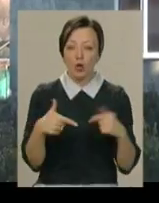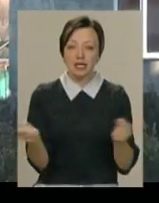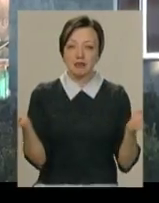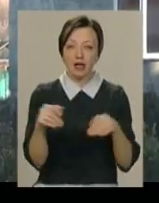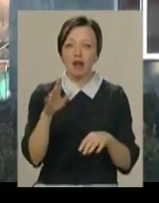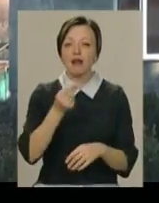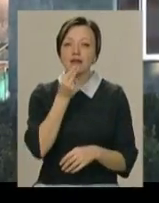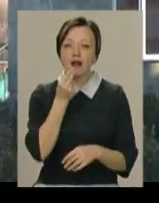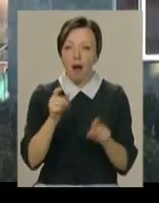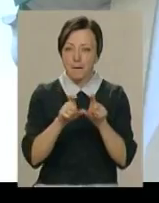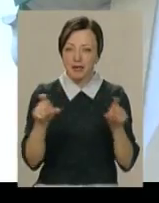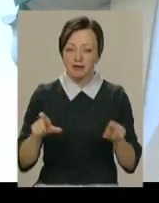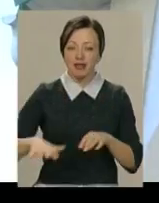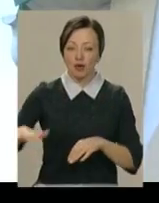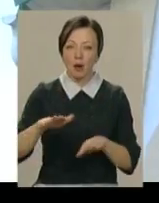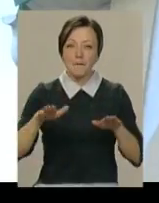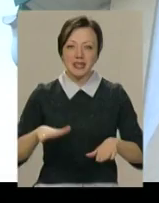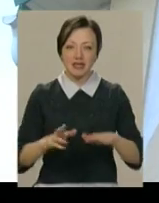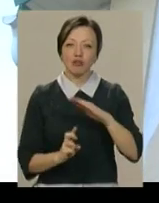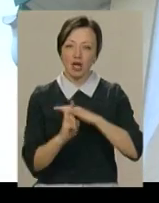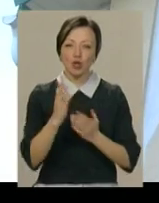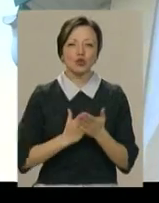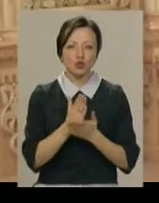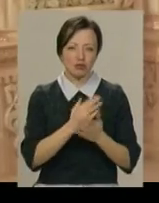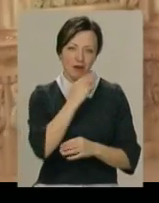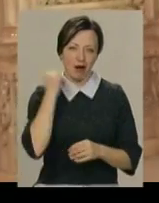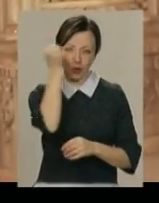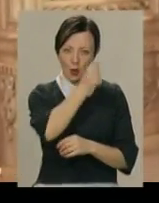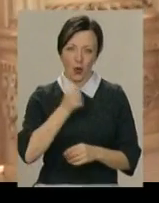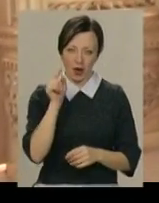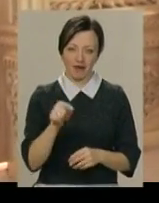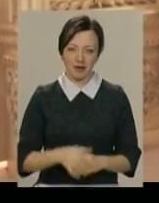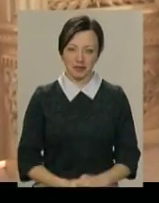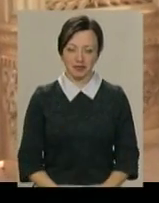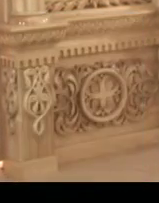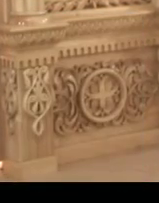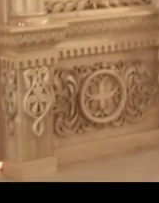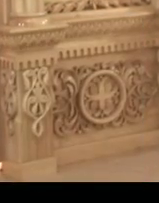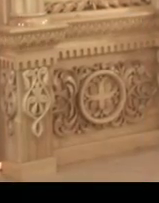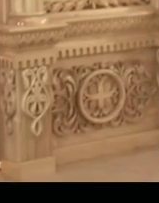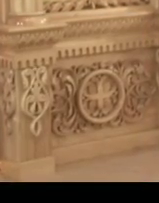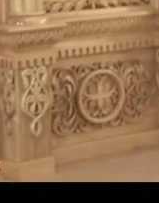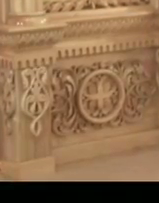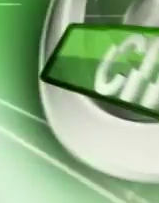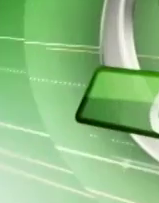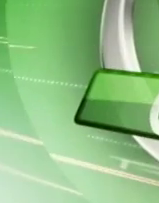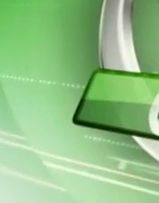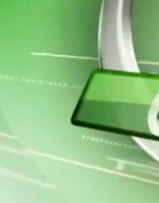у трапезній на території місцевої церкви, де служить багато років. Вікторія Паламар, Іван Мовчан. Новини Поділля Центр.